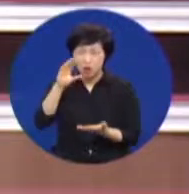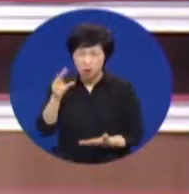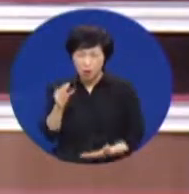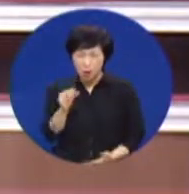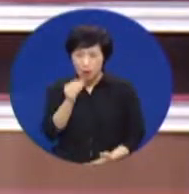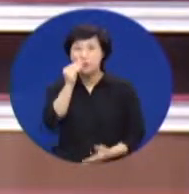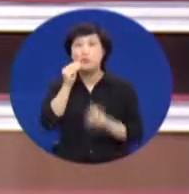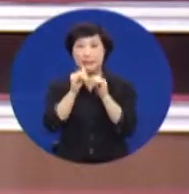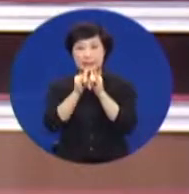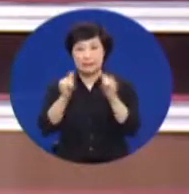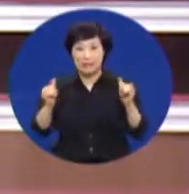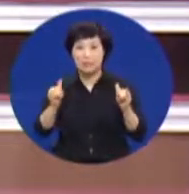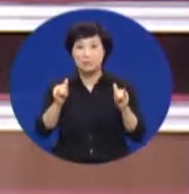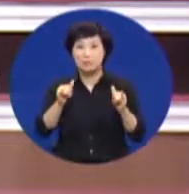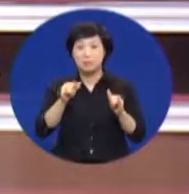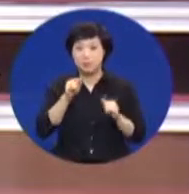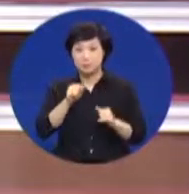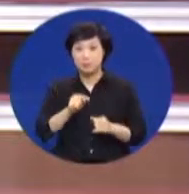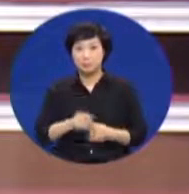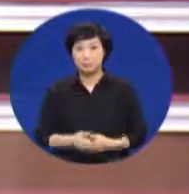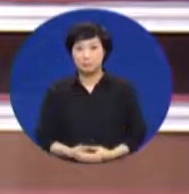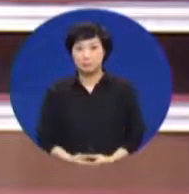거룩한 사람이라고 했는데